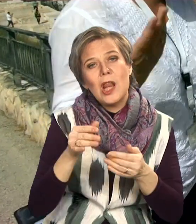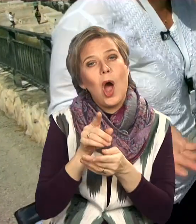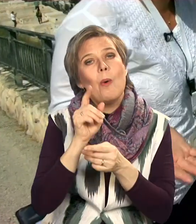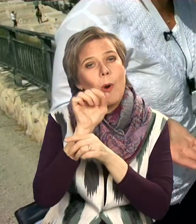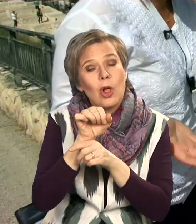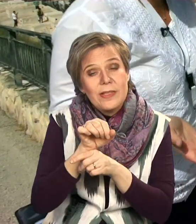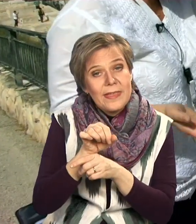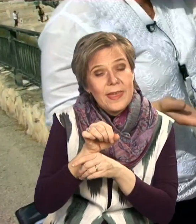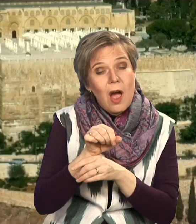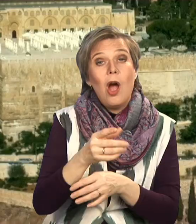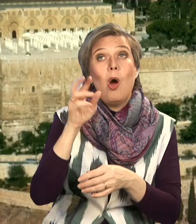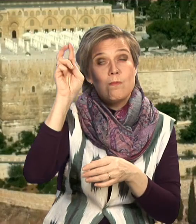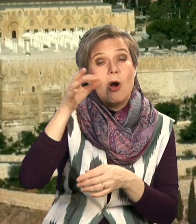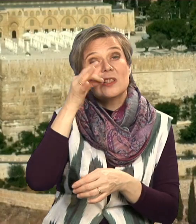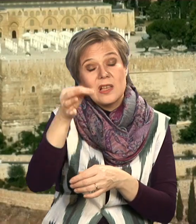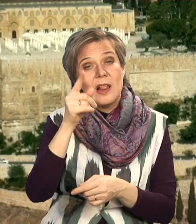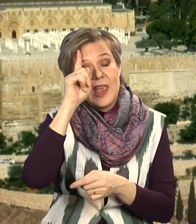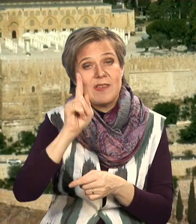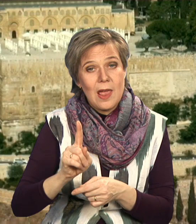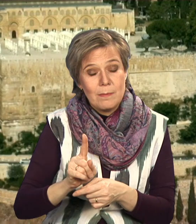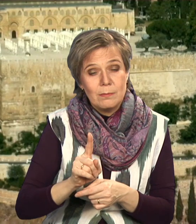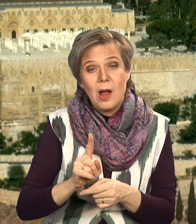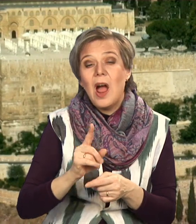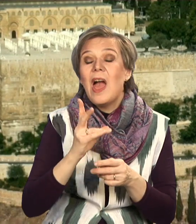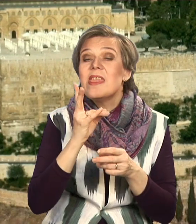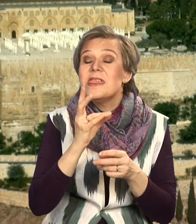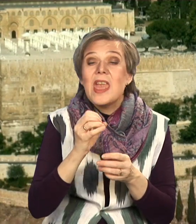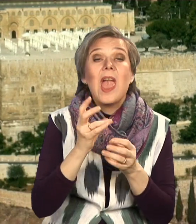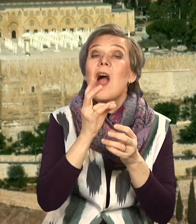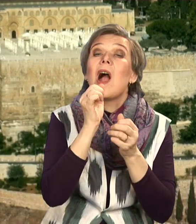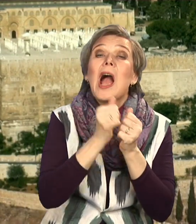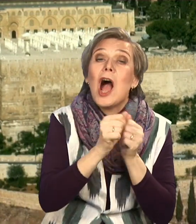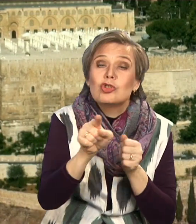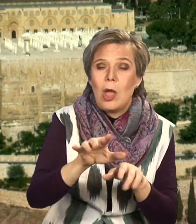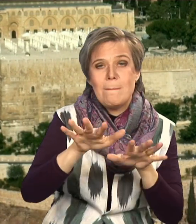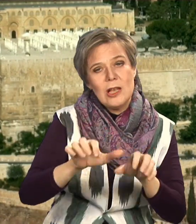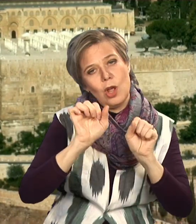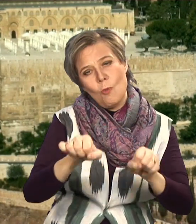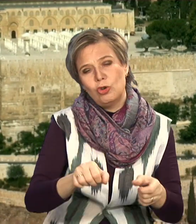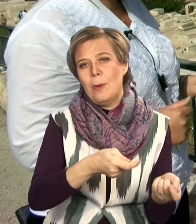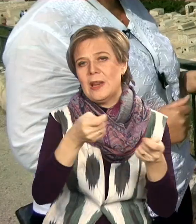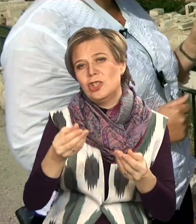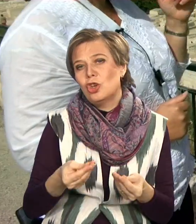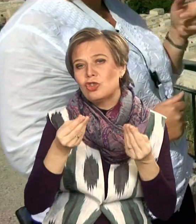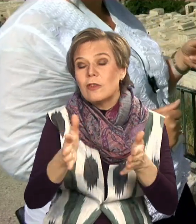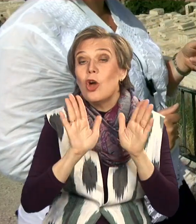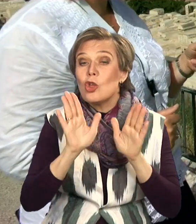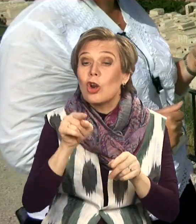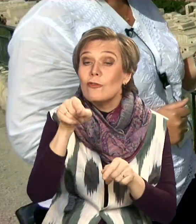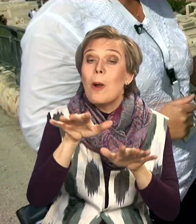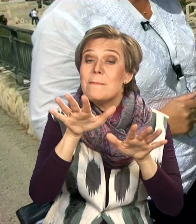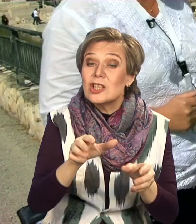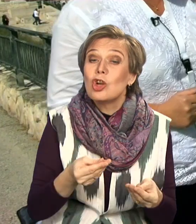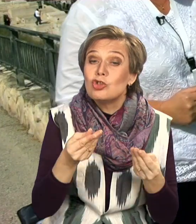не должно было быть. Бог сказал евреям, не на всяком месте будете приносить мне жертвы, а только в том